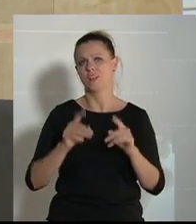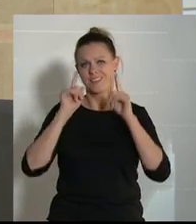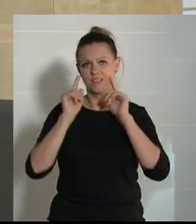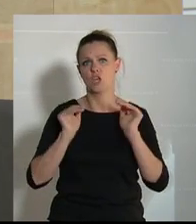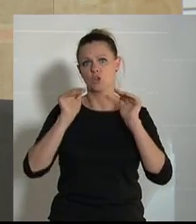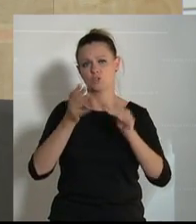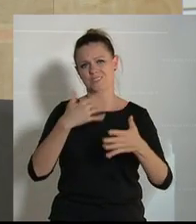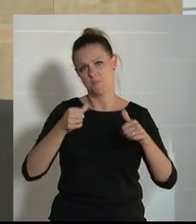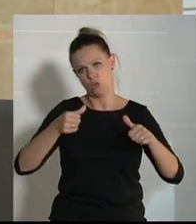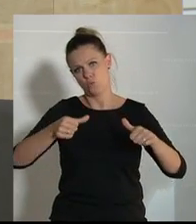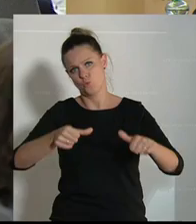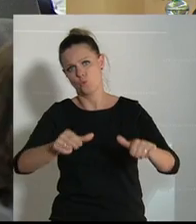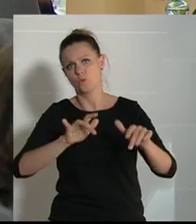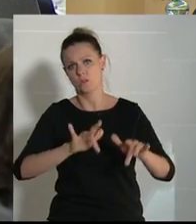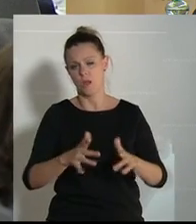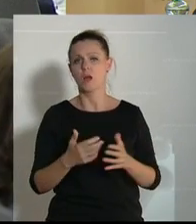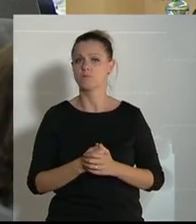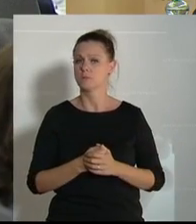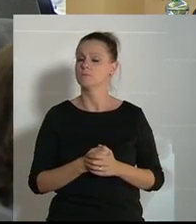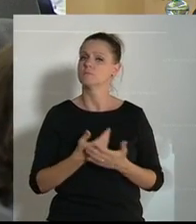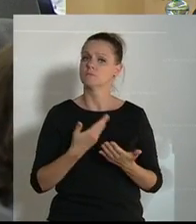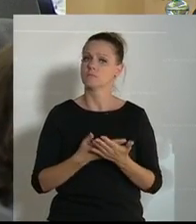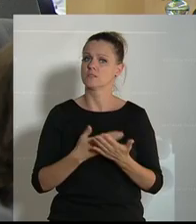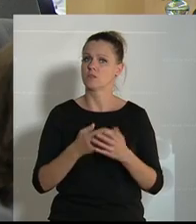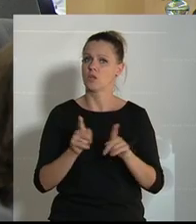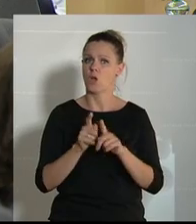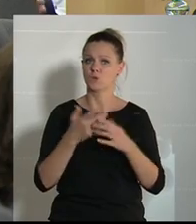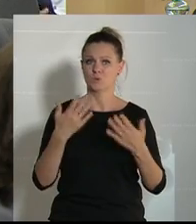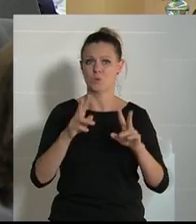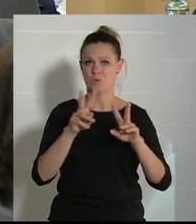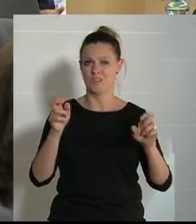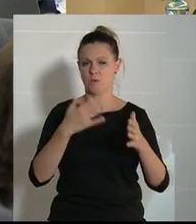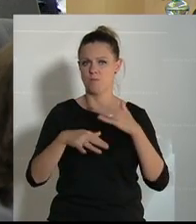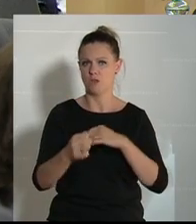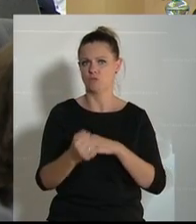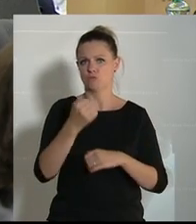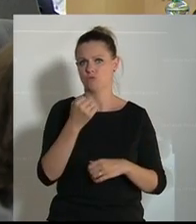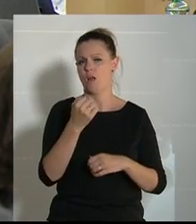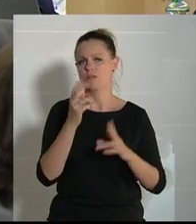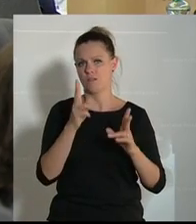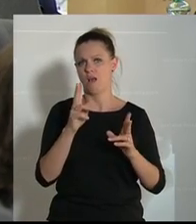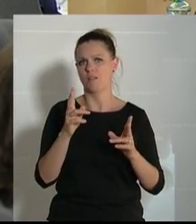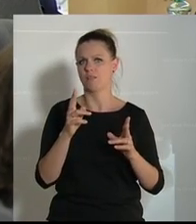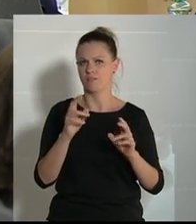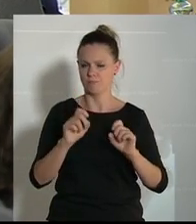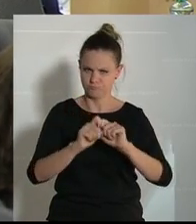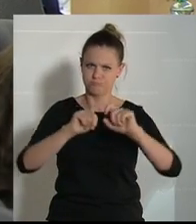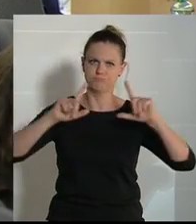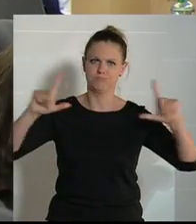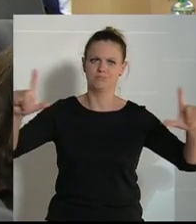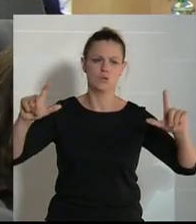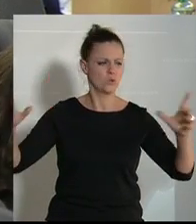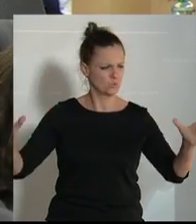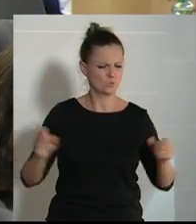Tierschutzbereiches den Druck erhöhen kann und damit dieses Thema noch viel stärker zum Thema machen kann. Werben Sie mit